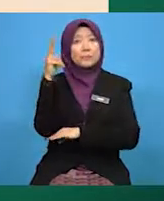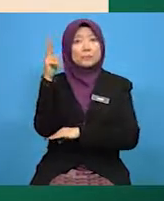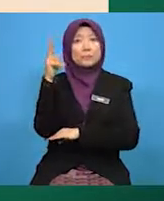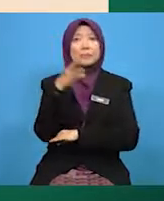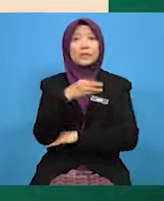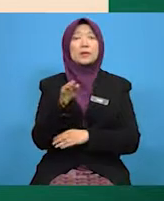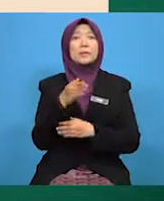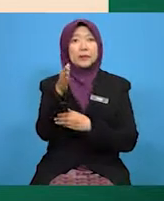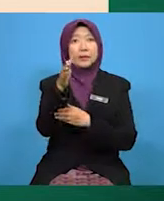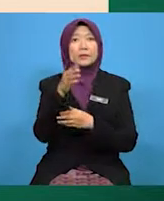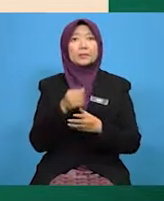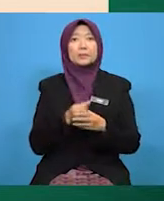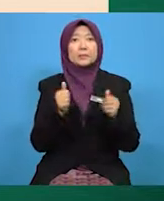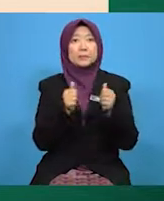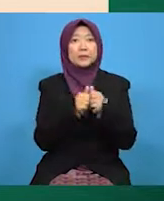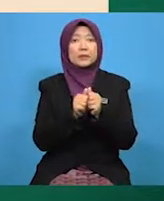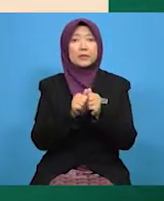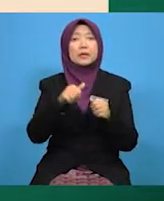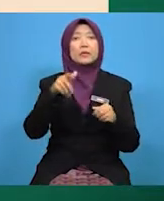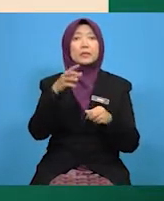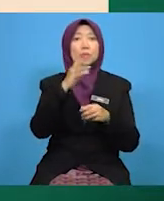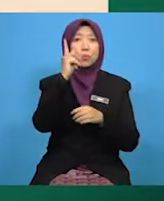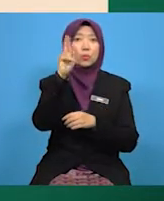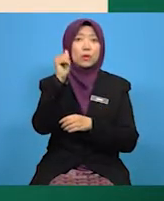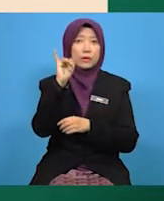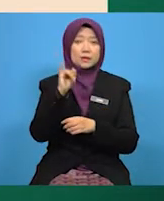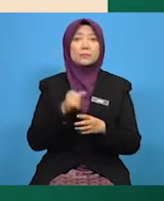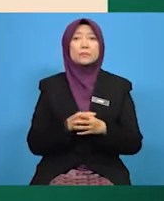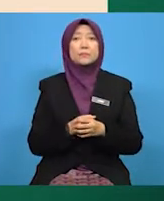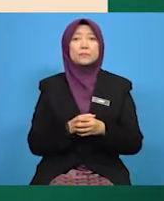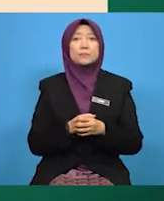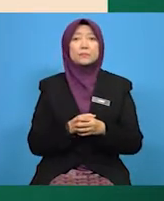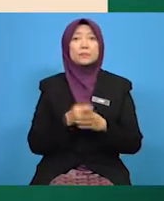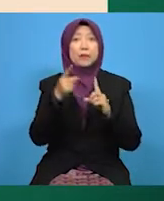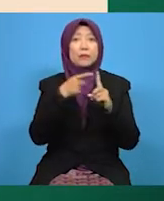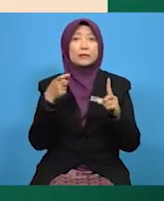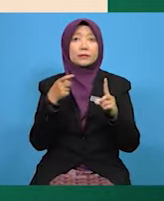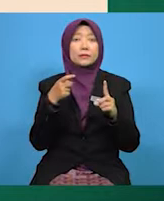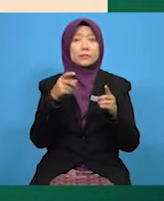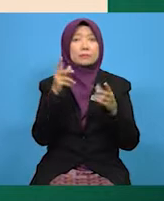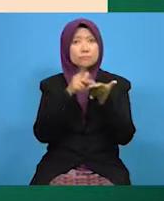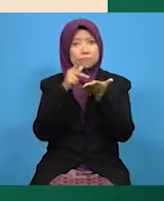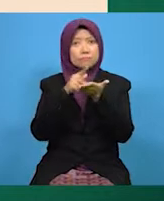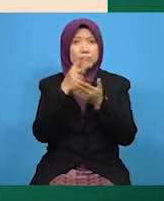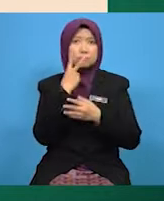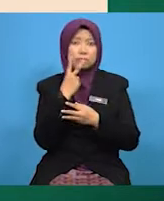dan perikanan dengan perlombongan dan kuari. Dari pengiraan didapati